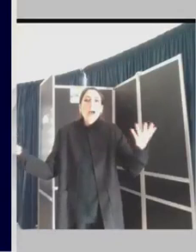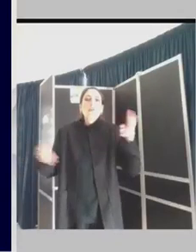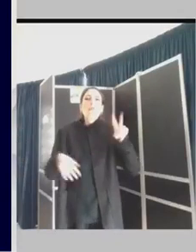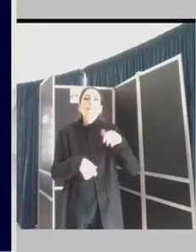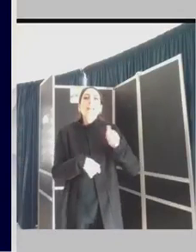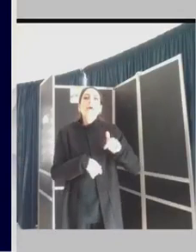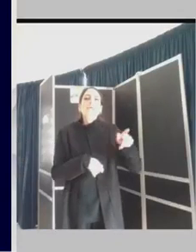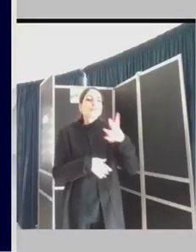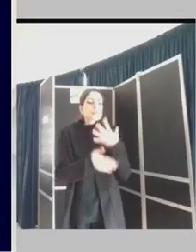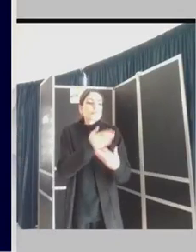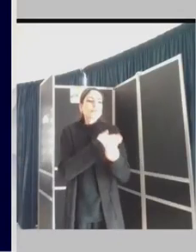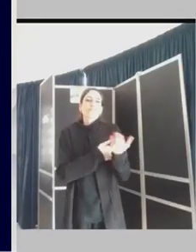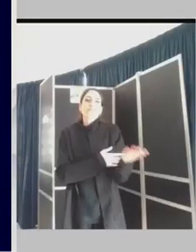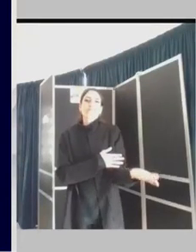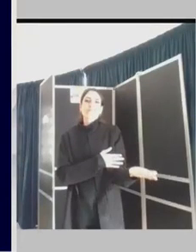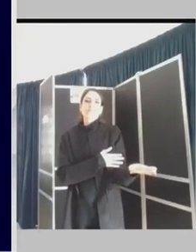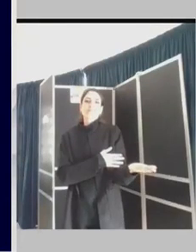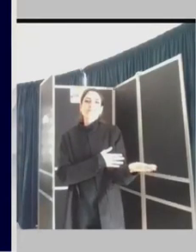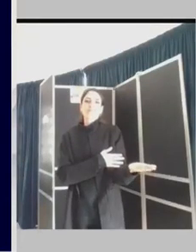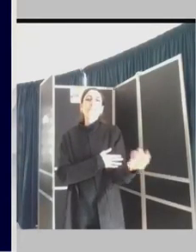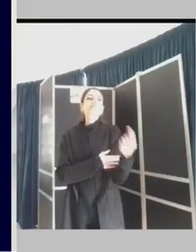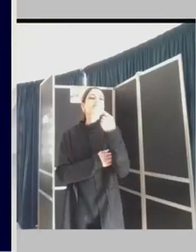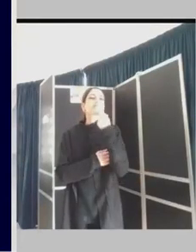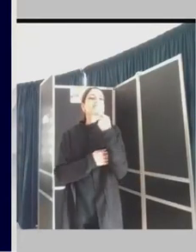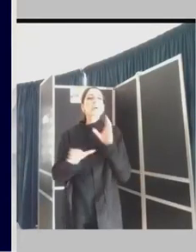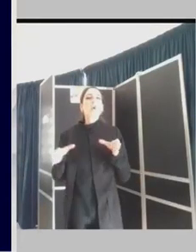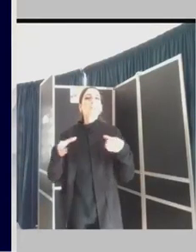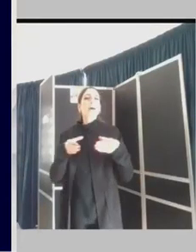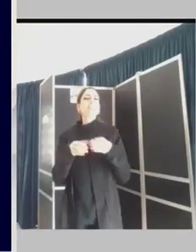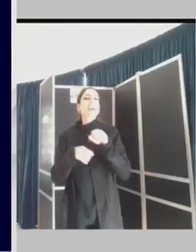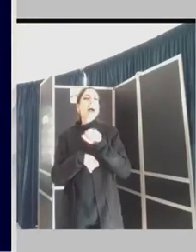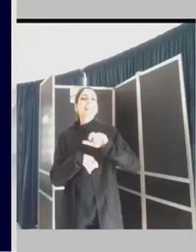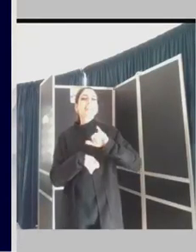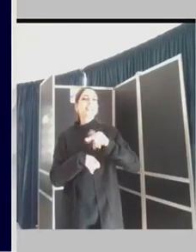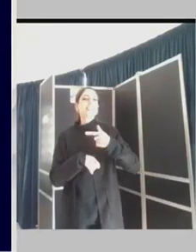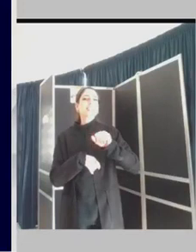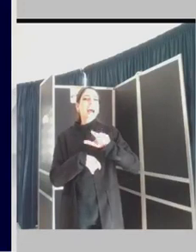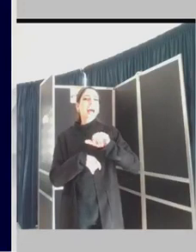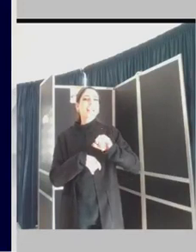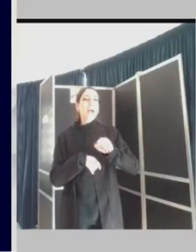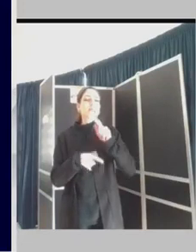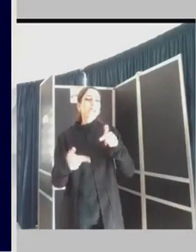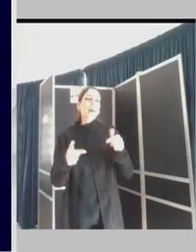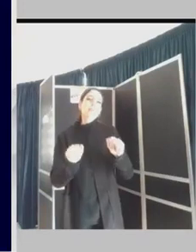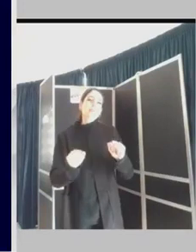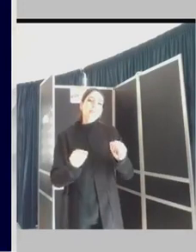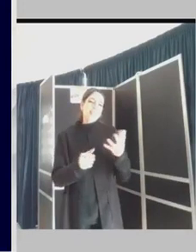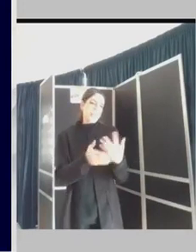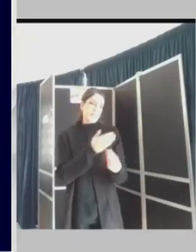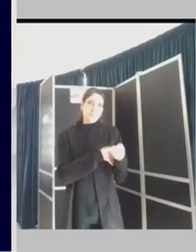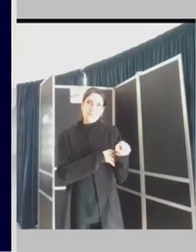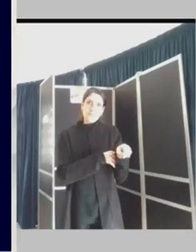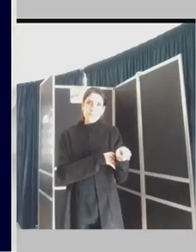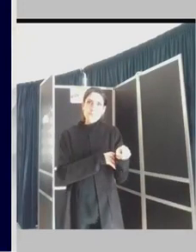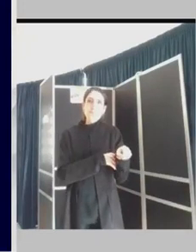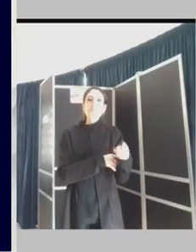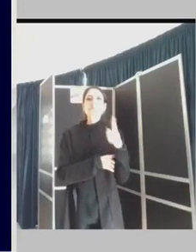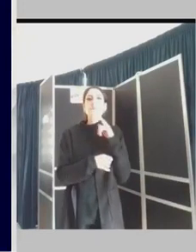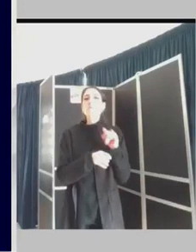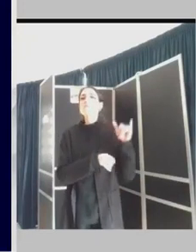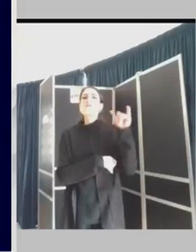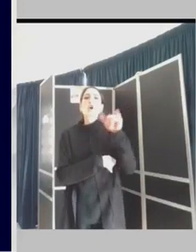a questo bambino, non mi ricordo se fosse una bambina o un bambino, la possibilità di volare gratis per il resto della sua vita sui